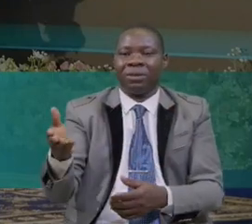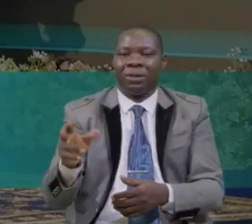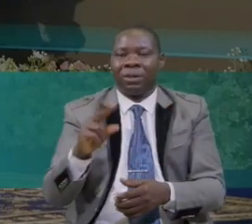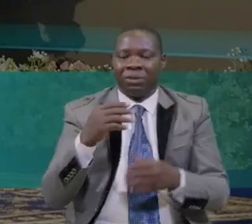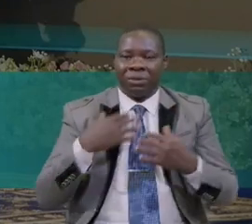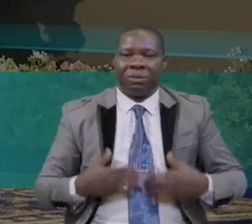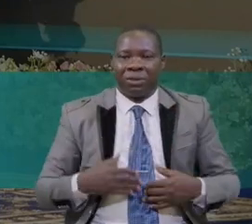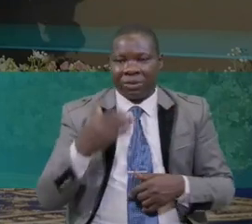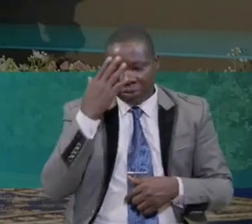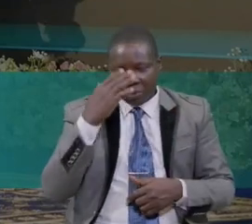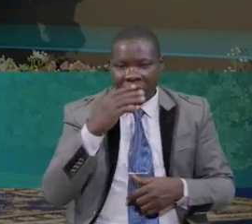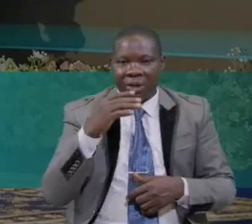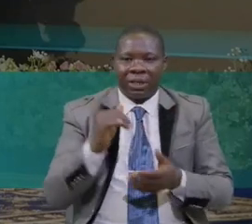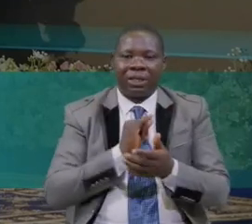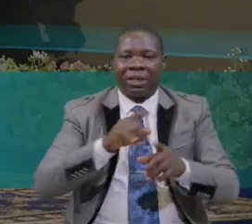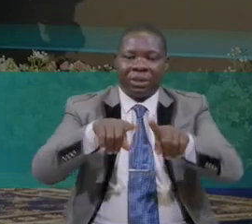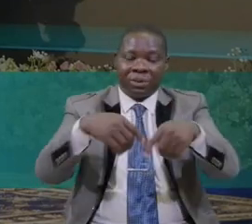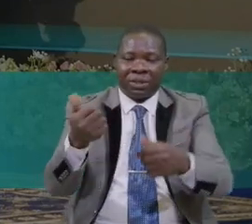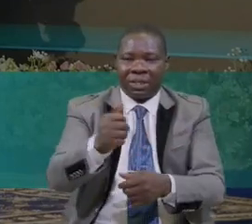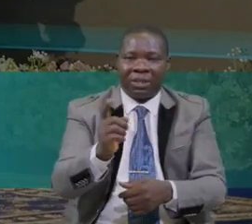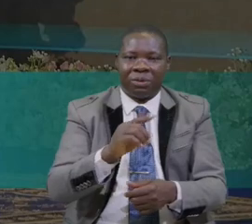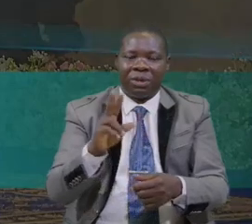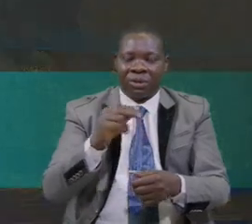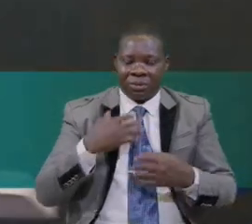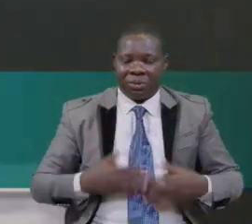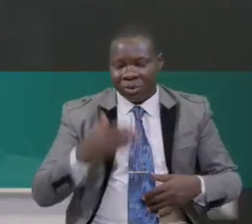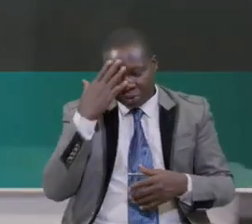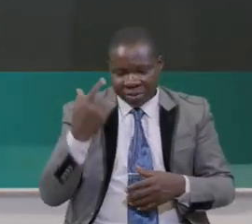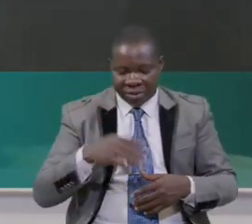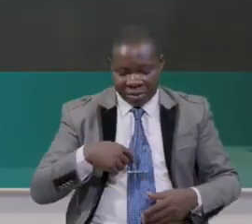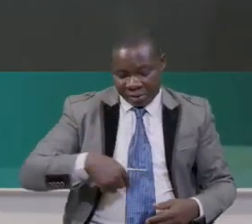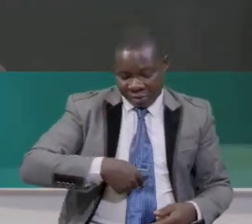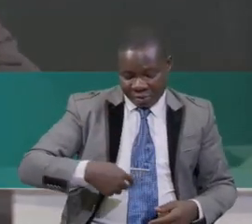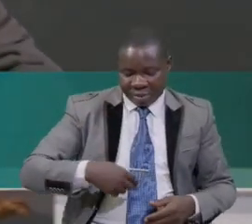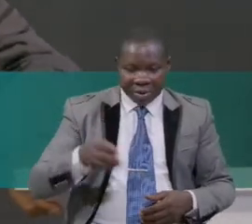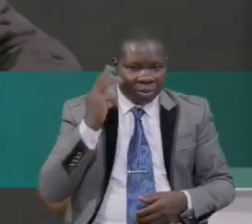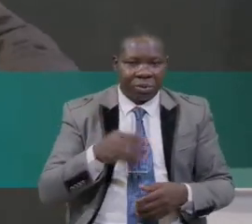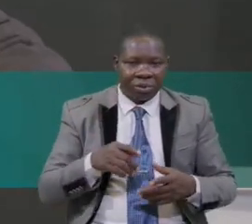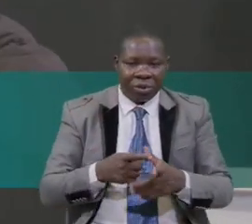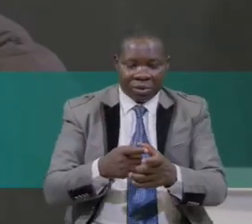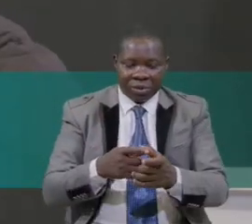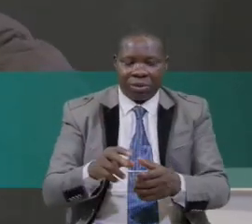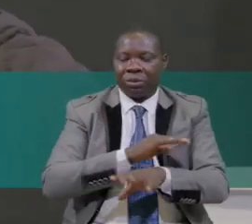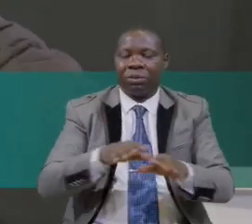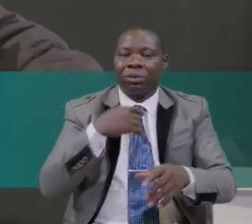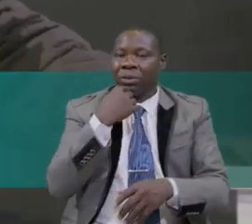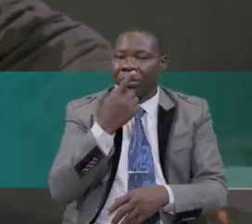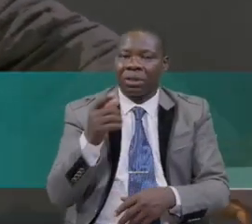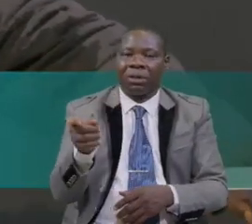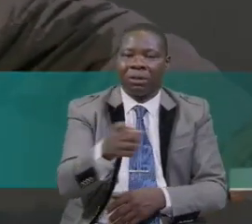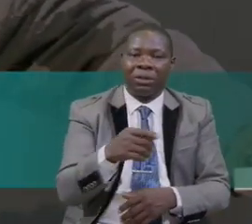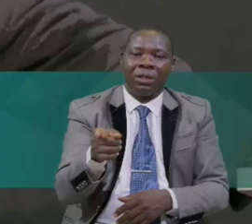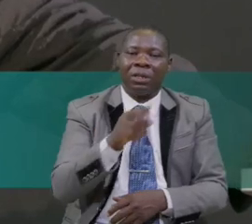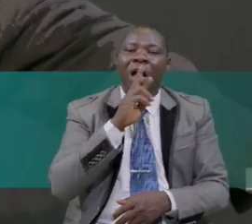que j'étais allé quelque part. Personne ne savait que j'avais des problèmes de ventre. Ne leur dis pas. Ils sont pas des